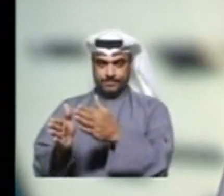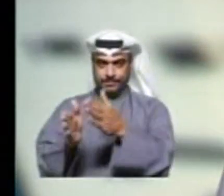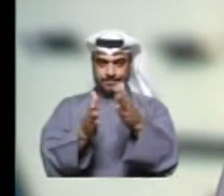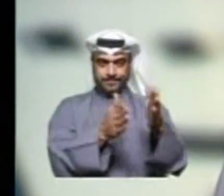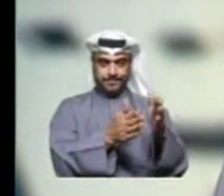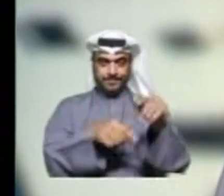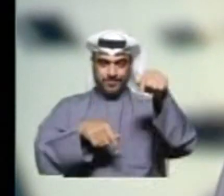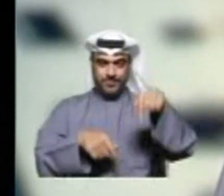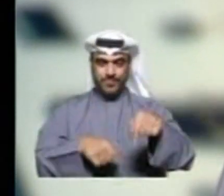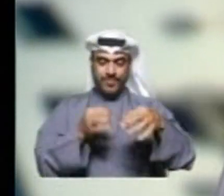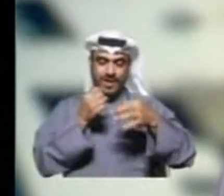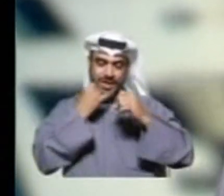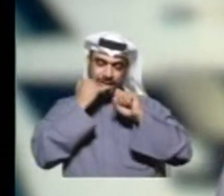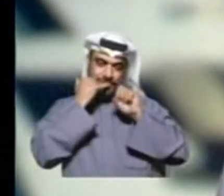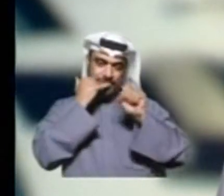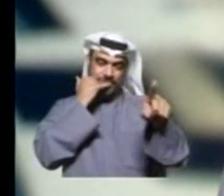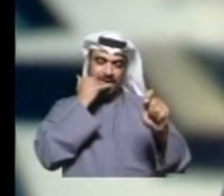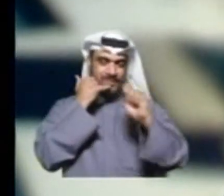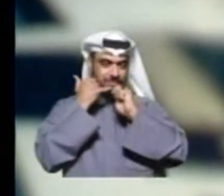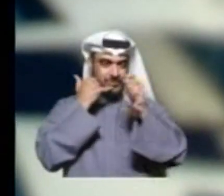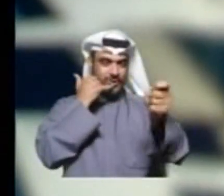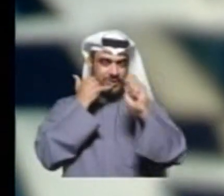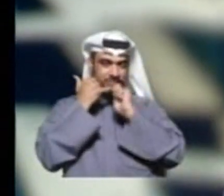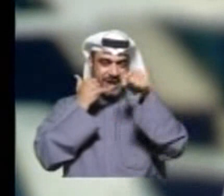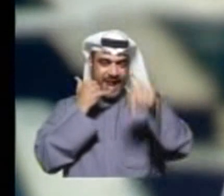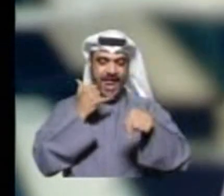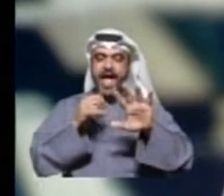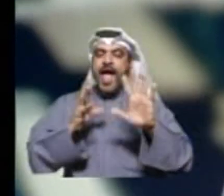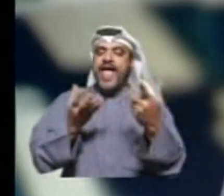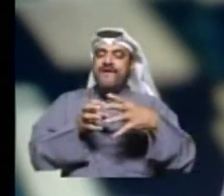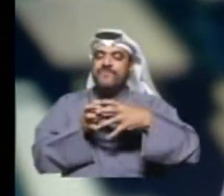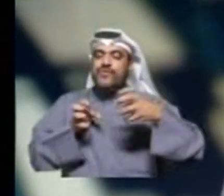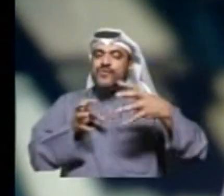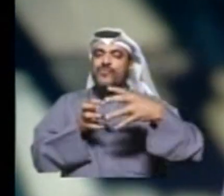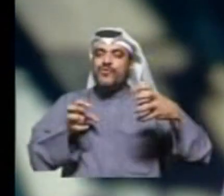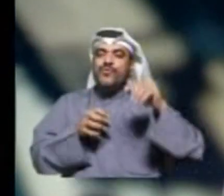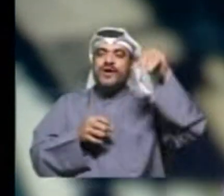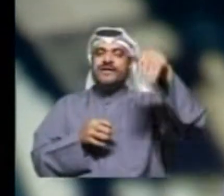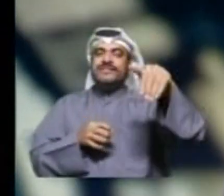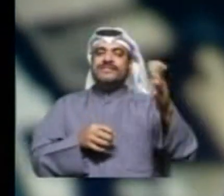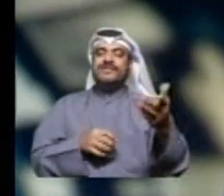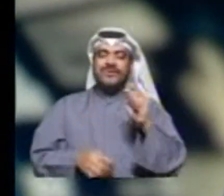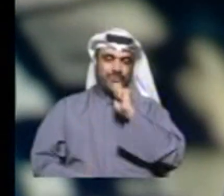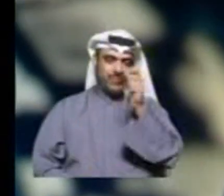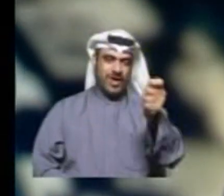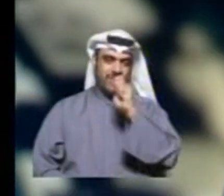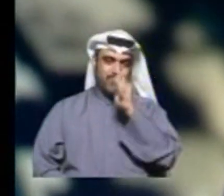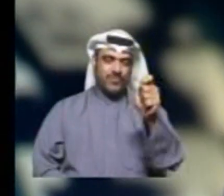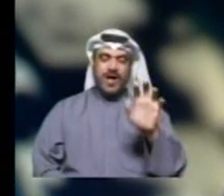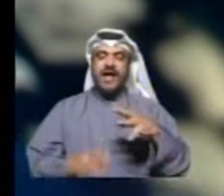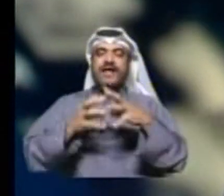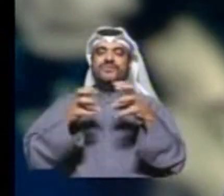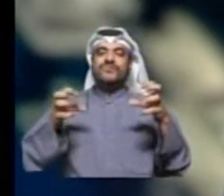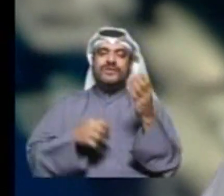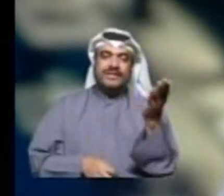ولرصد الحالة الكويتية البريطانية المتفردة في عمق وامتداد الروابط التاريخية، معنا في الاستوديو المحلل